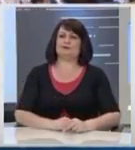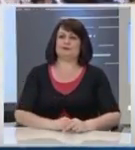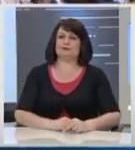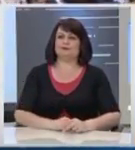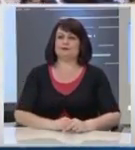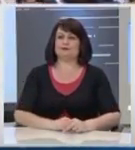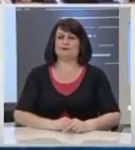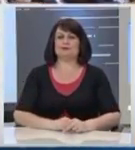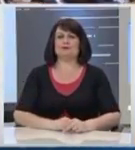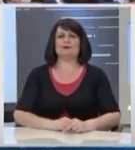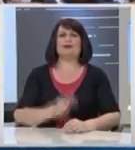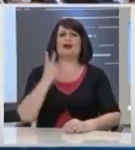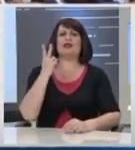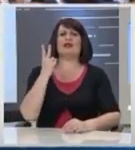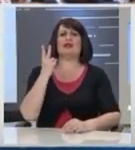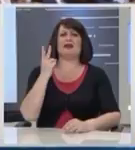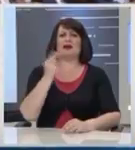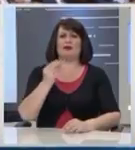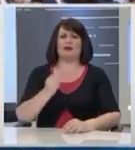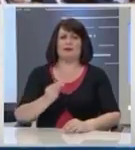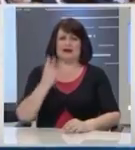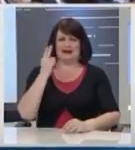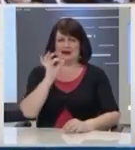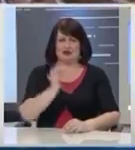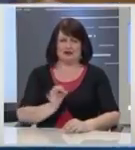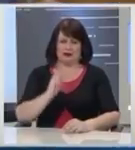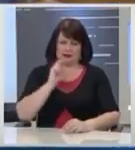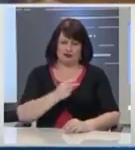Θα πω μονάχα δύο πράγματα, σε δύο σημεία μόνο.